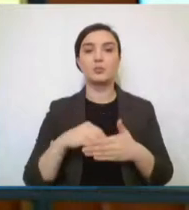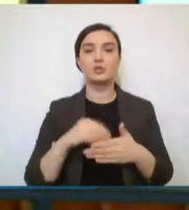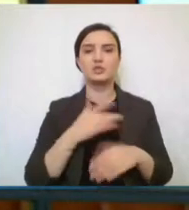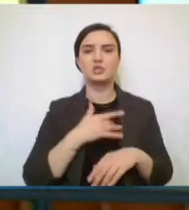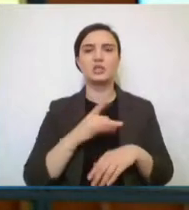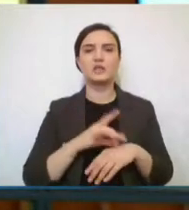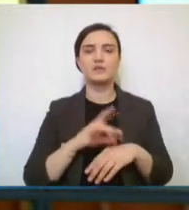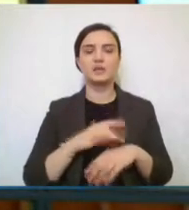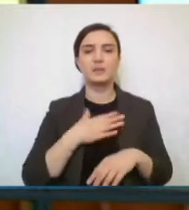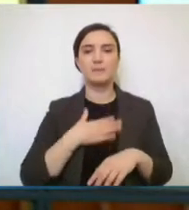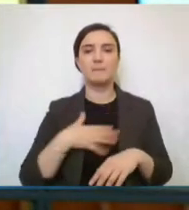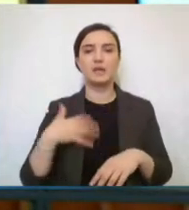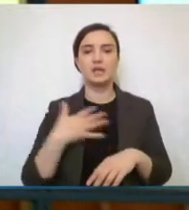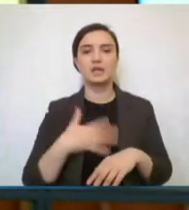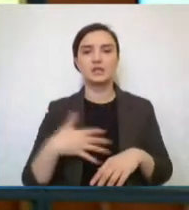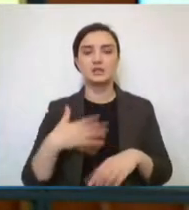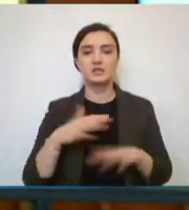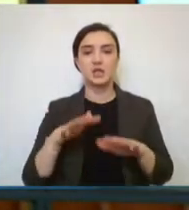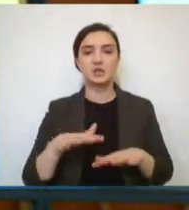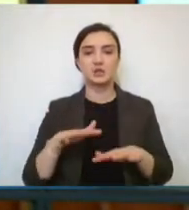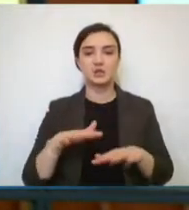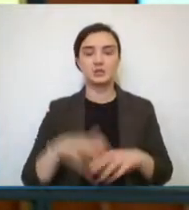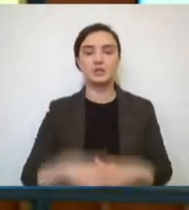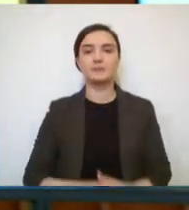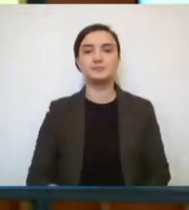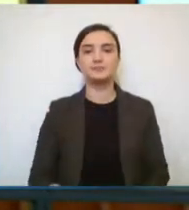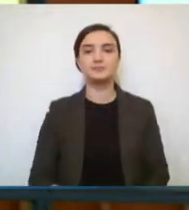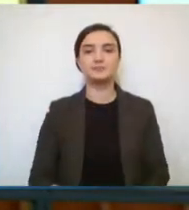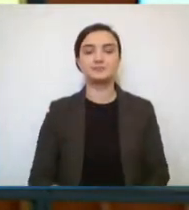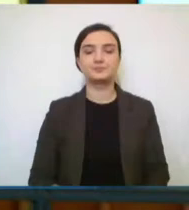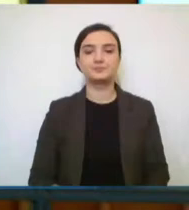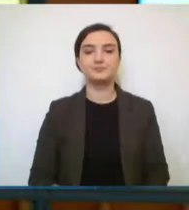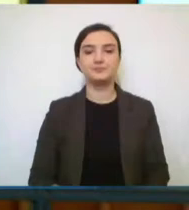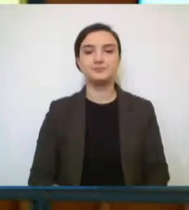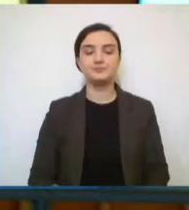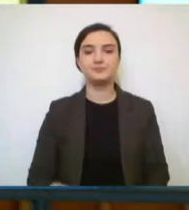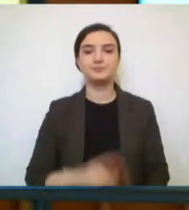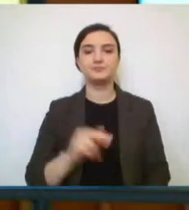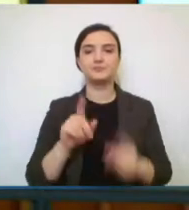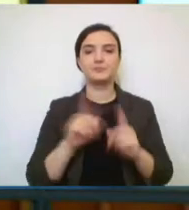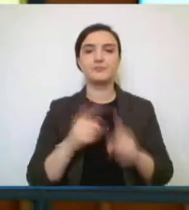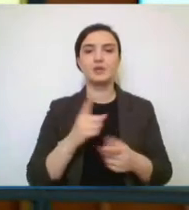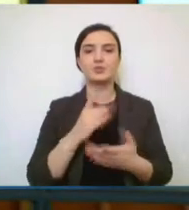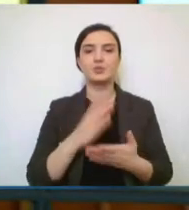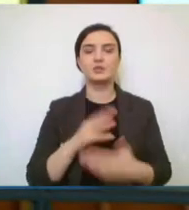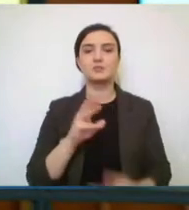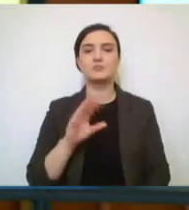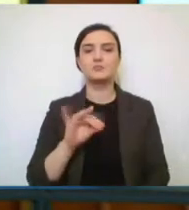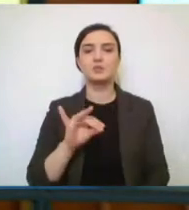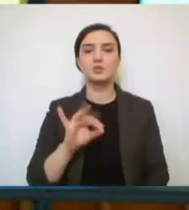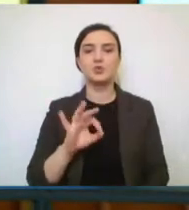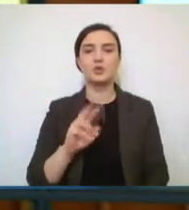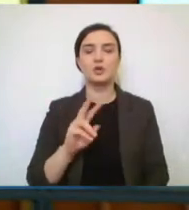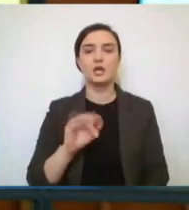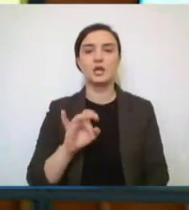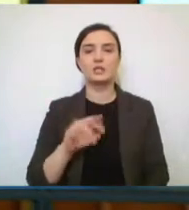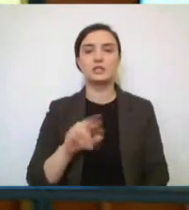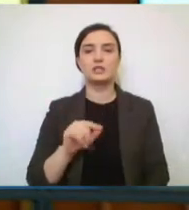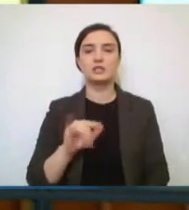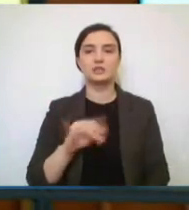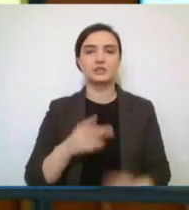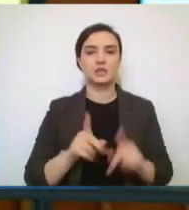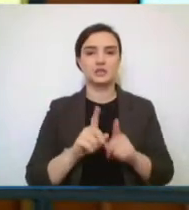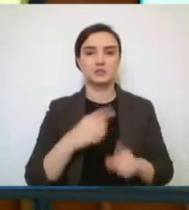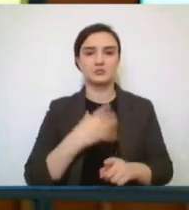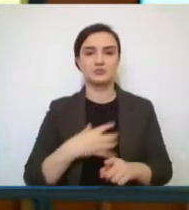კერდის მიდამოში და აგრეთვე რატომ არის მიოკარდიტი ასეთი აქტუალური, როდესაც ლაპარაკობთ